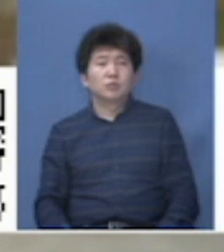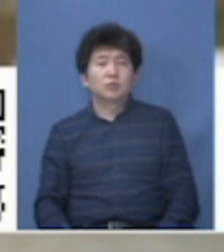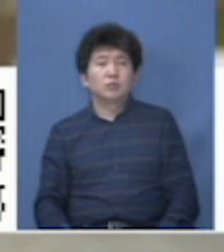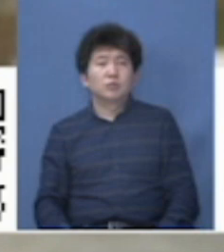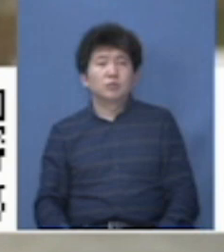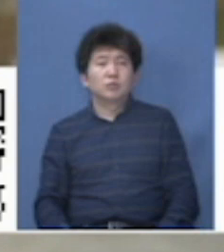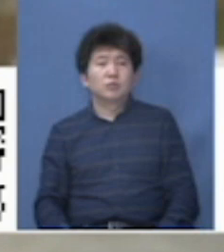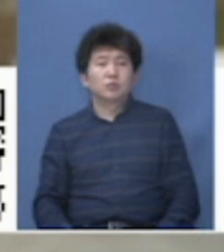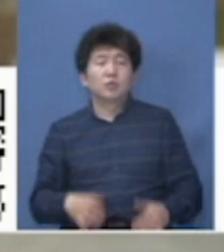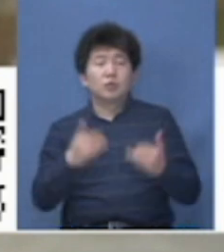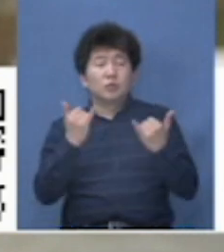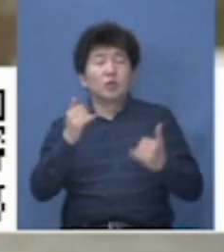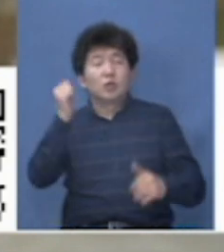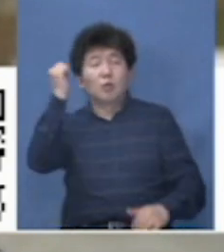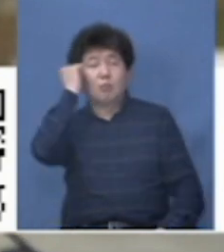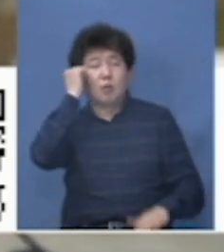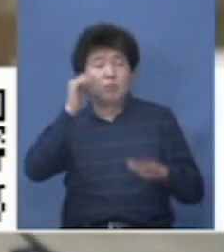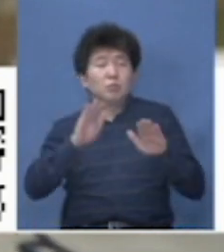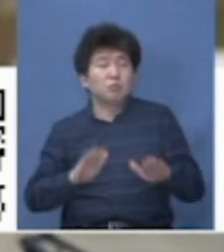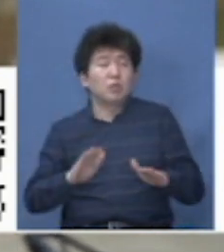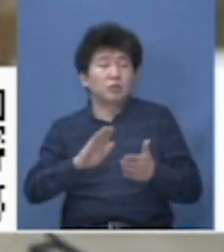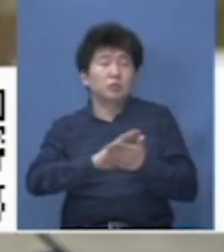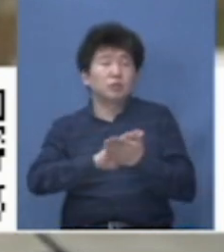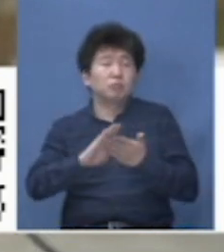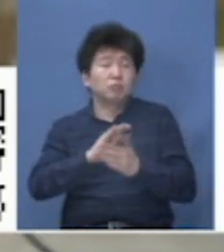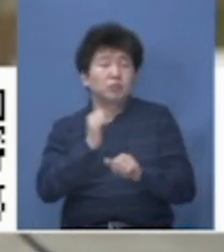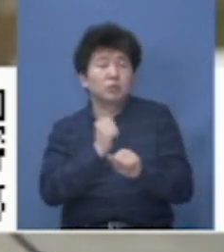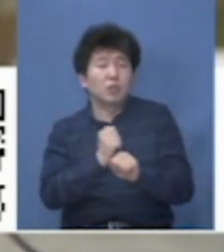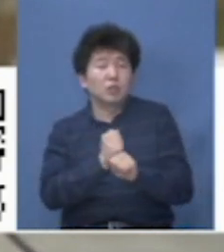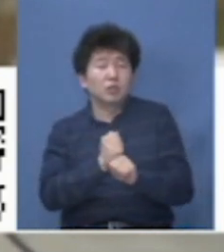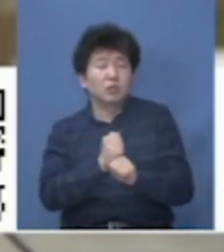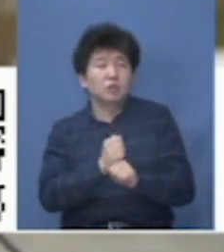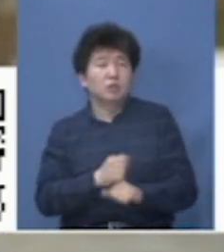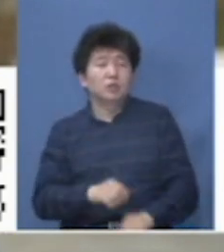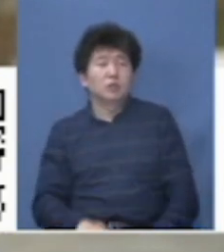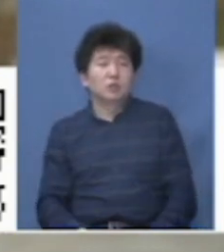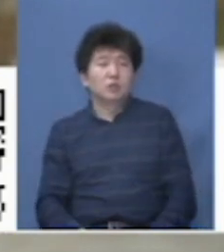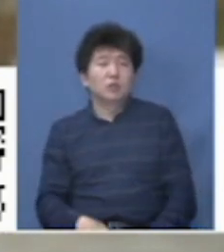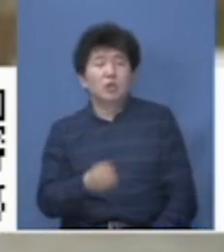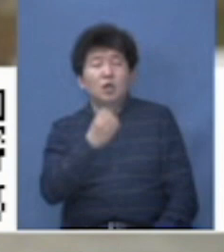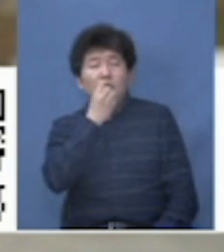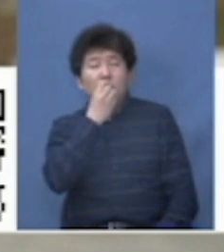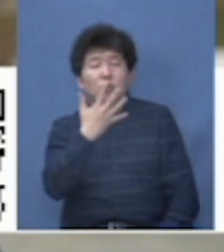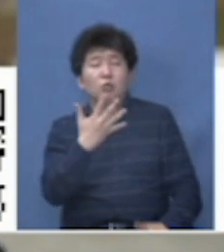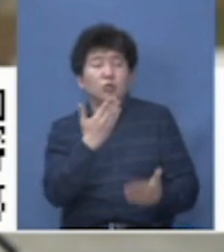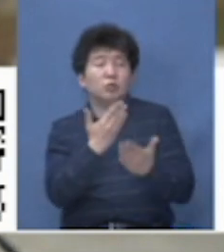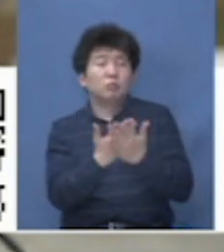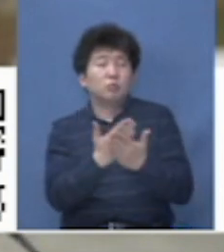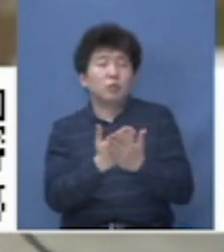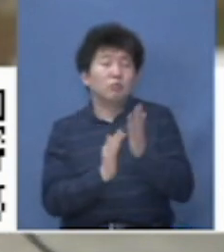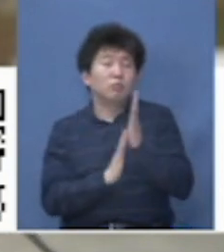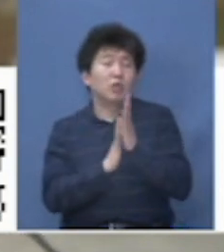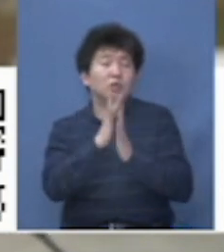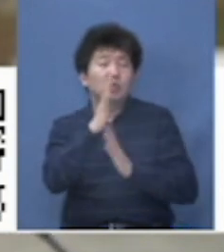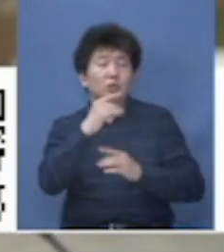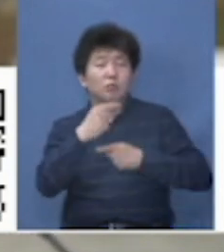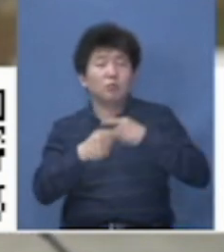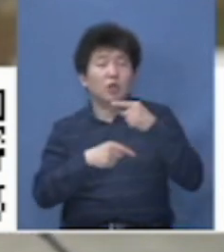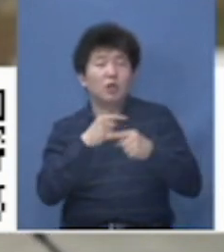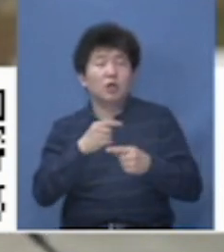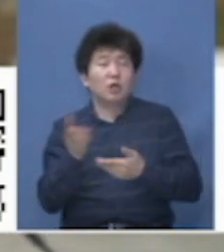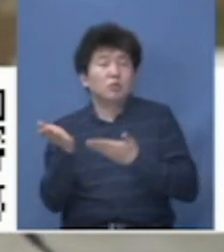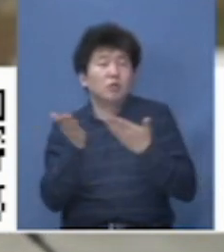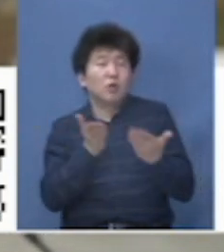порядки на обелисках, памятниках. Достойный пример подрастающему поколению. Также призываем всех